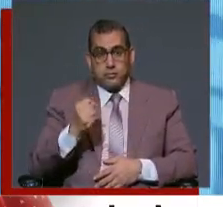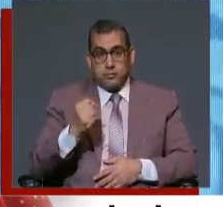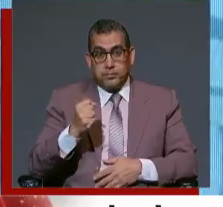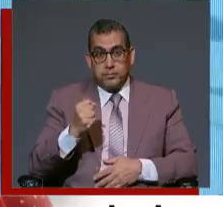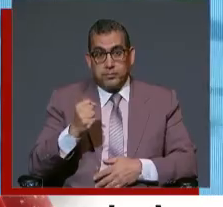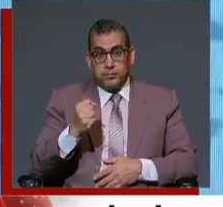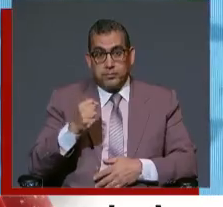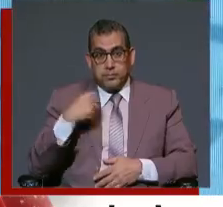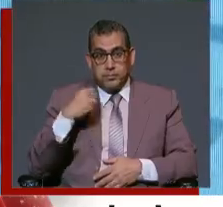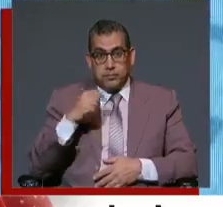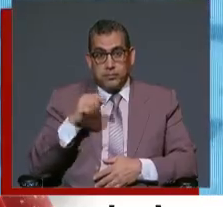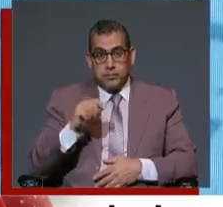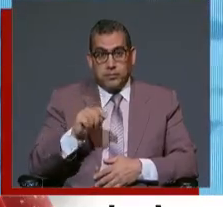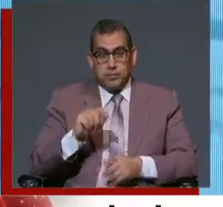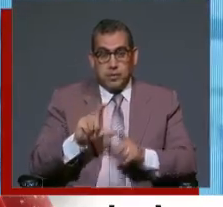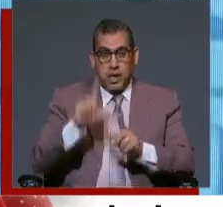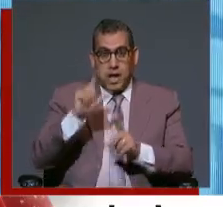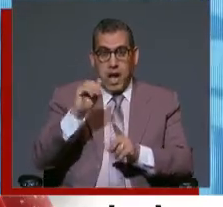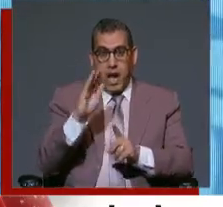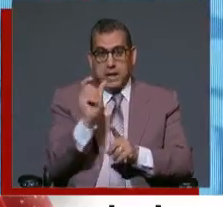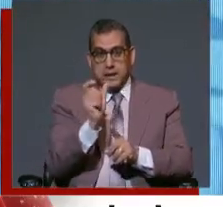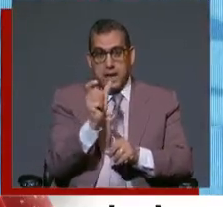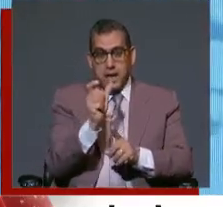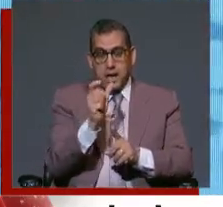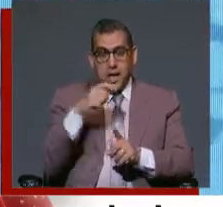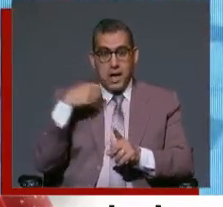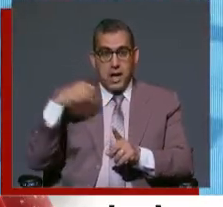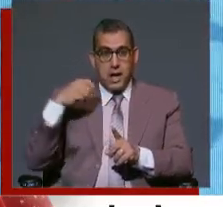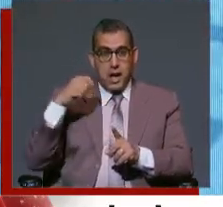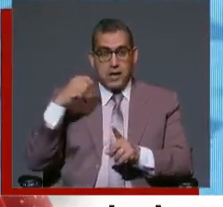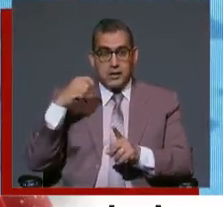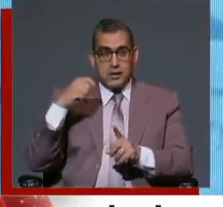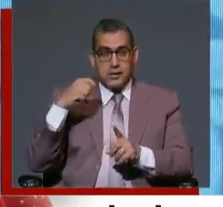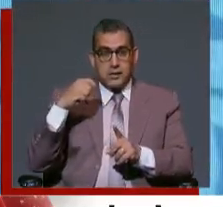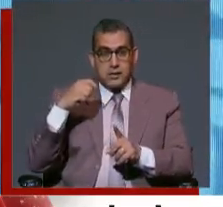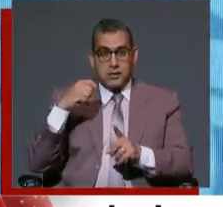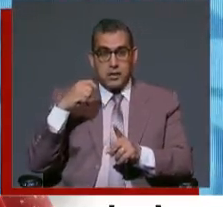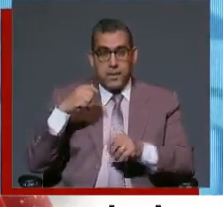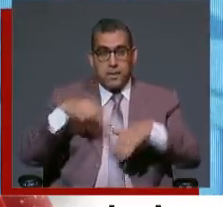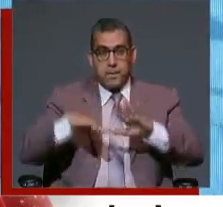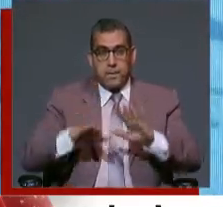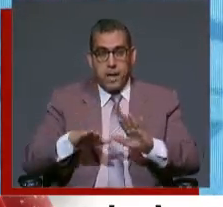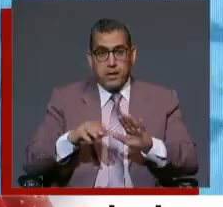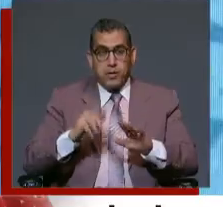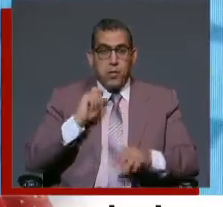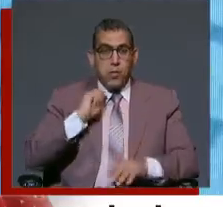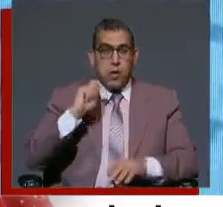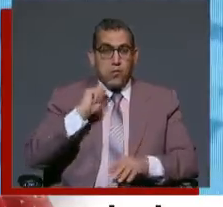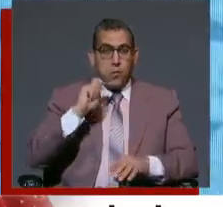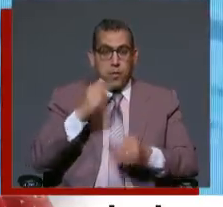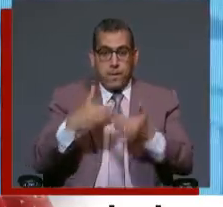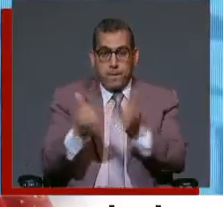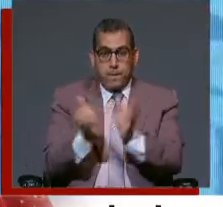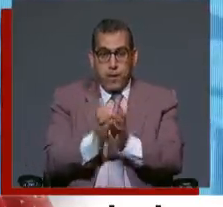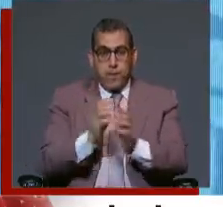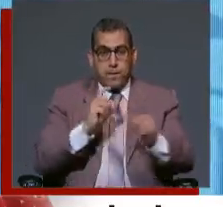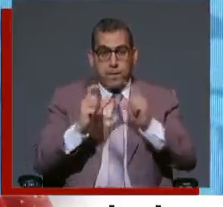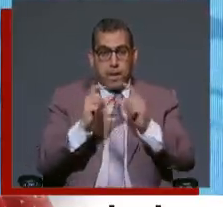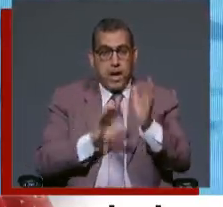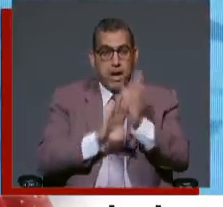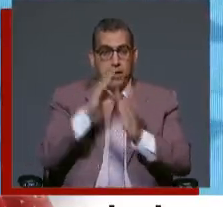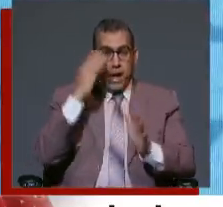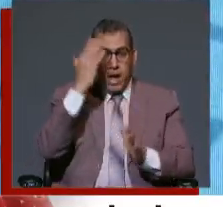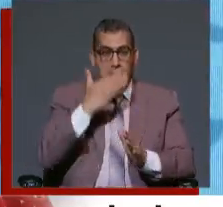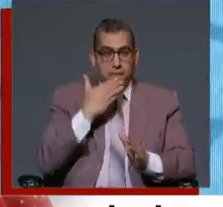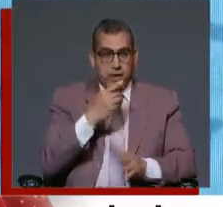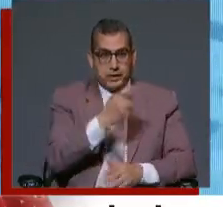لفخامة السيد حسن عبد الله رئيس مجلس المحافظين لمجموعة البنك الإفريقي ولموظفيه